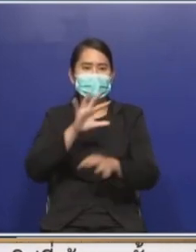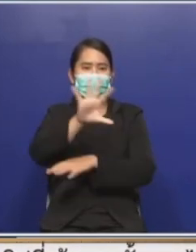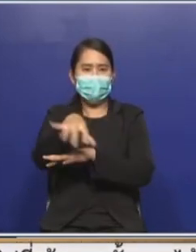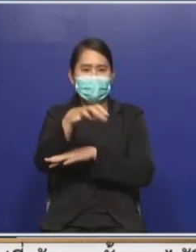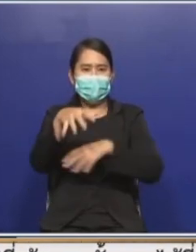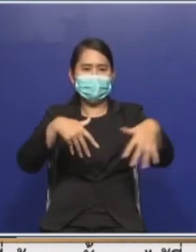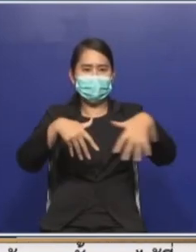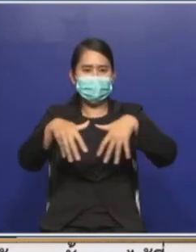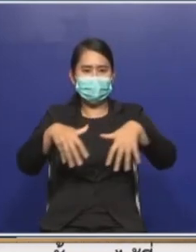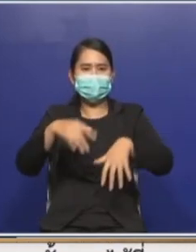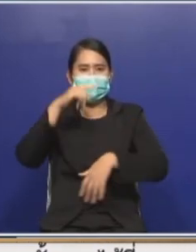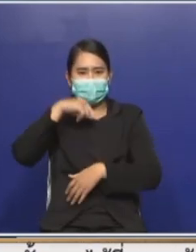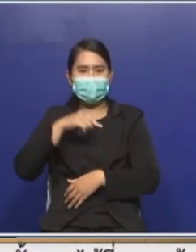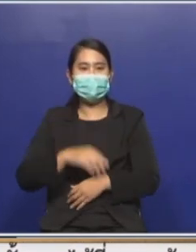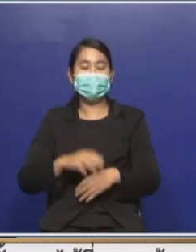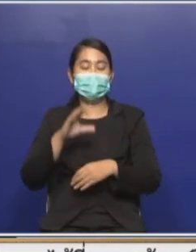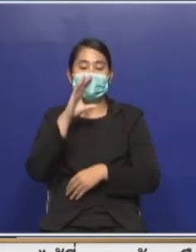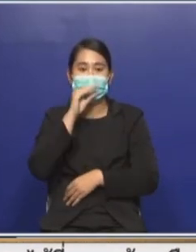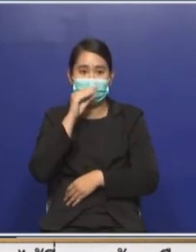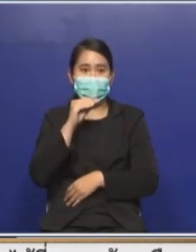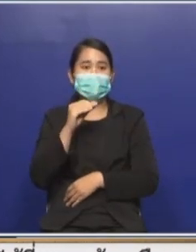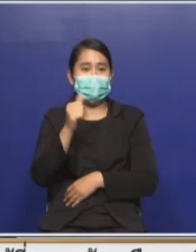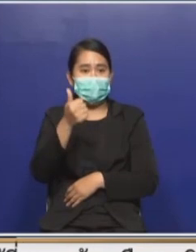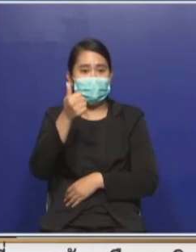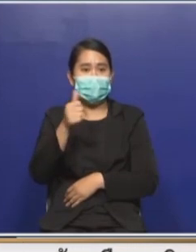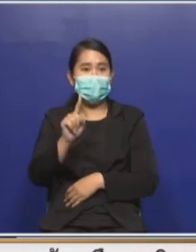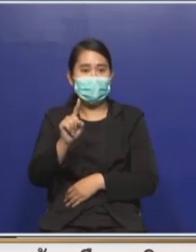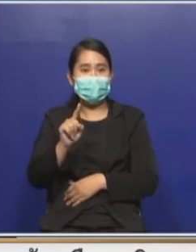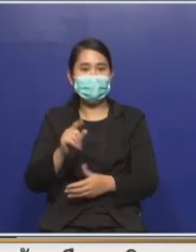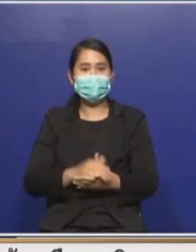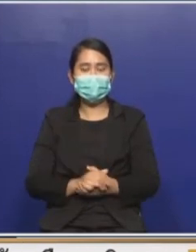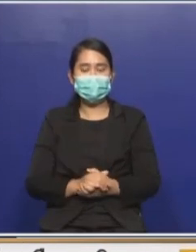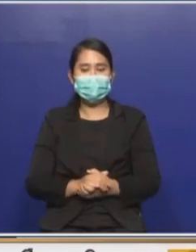ศเอามาพูดในสภาได้ยังไง